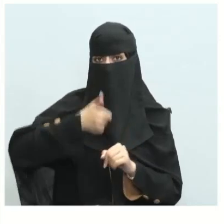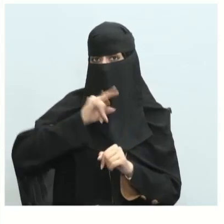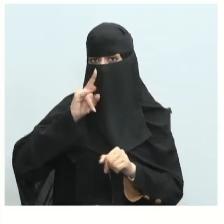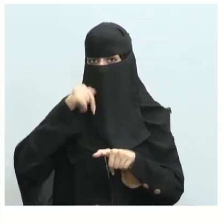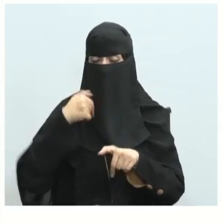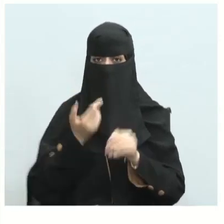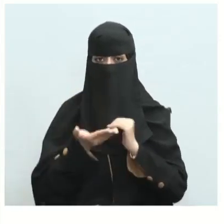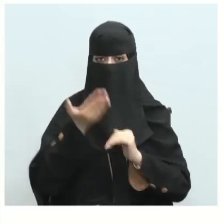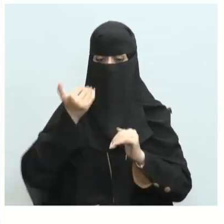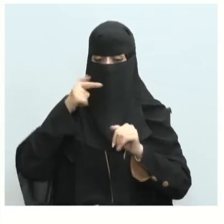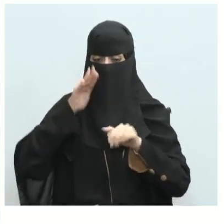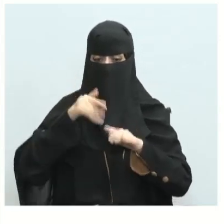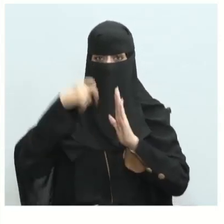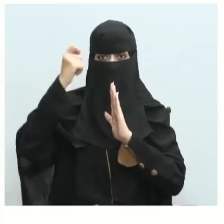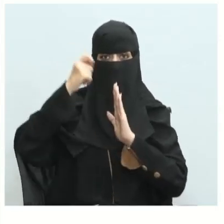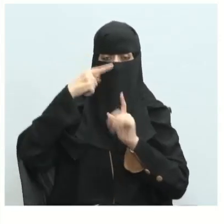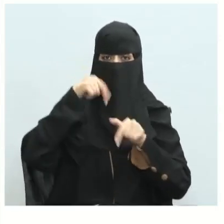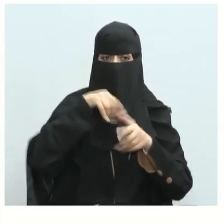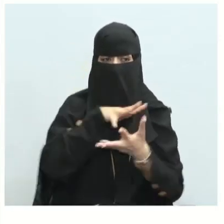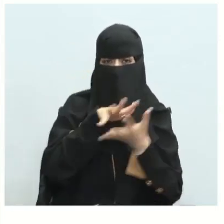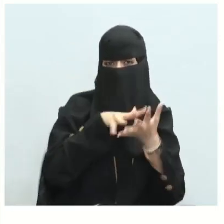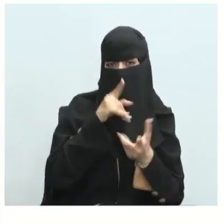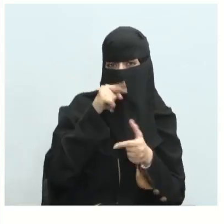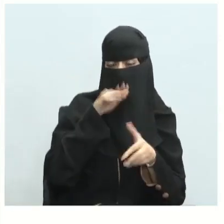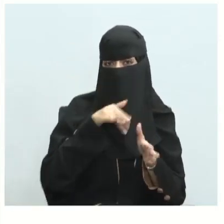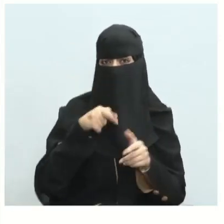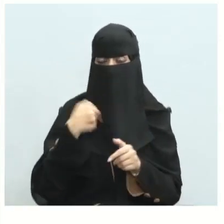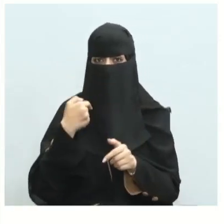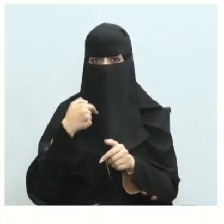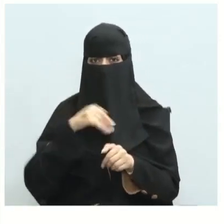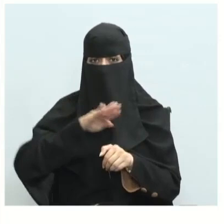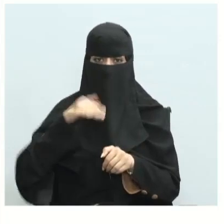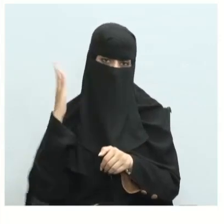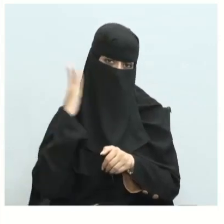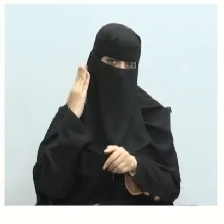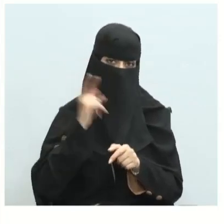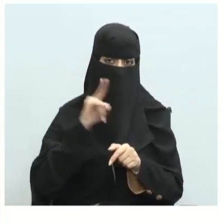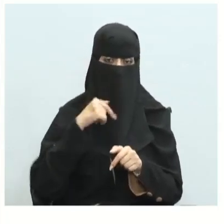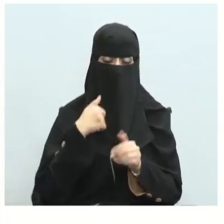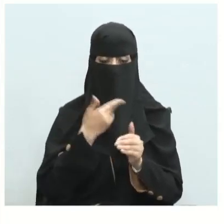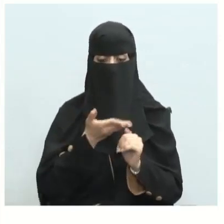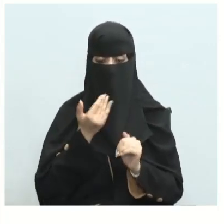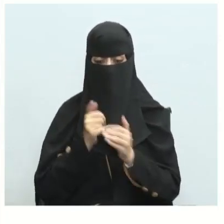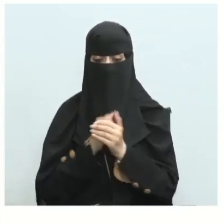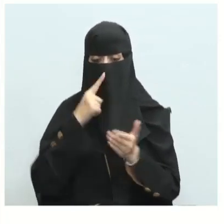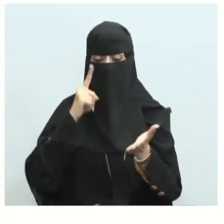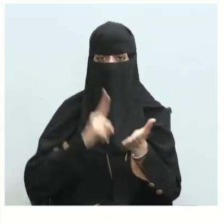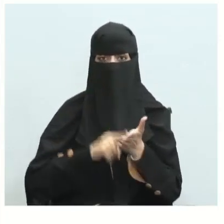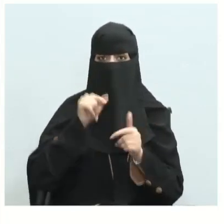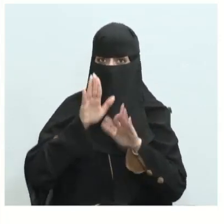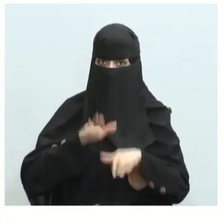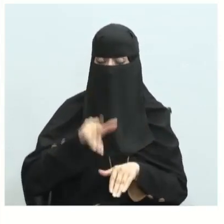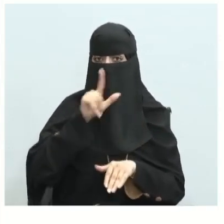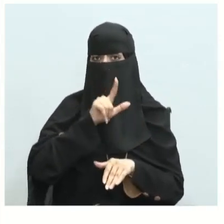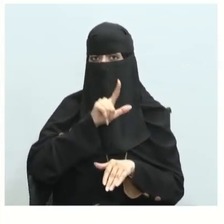سبق قد سبق ان حكم عليه في جريمه مخله بالشرف او الامانه ما لم يكن قد رد اليه باره ان يكون لديه